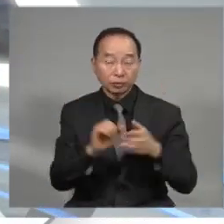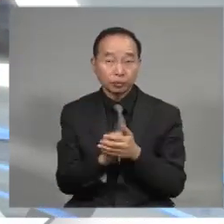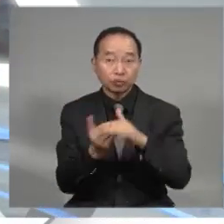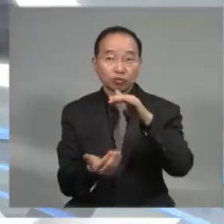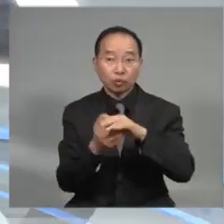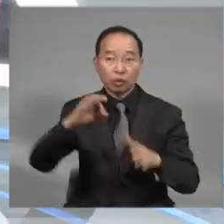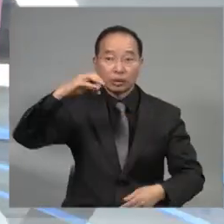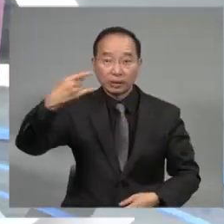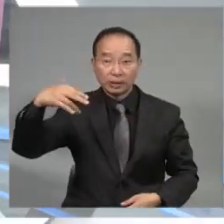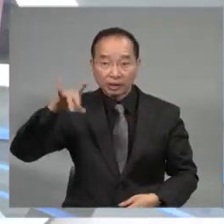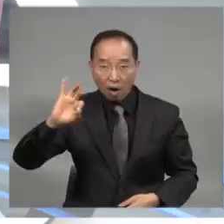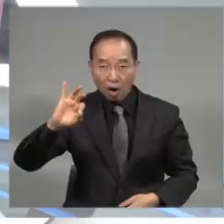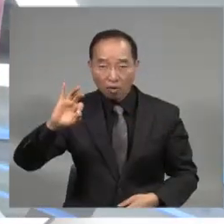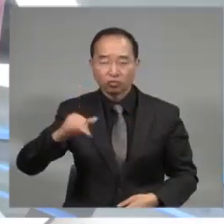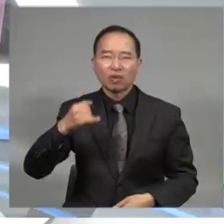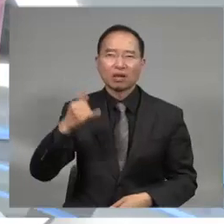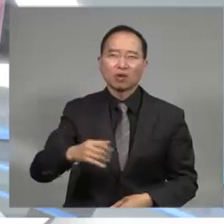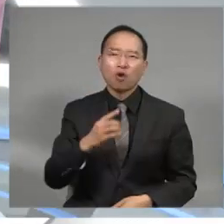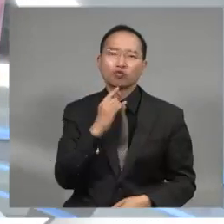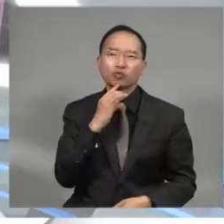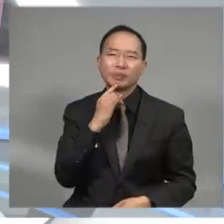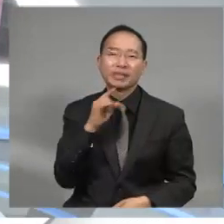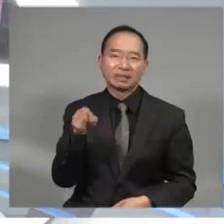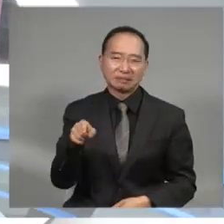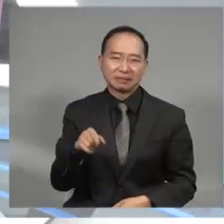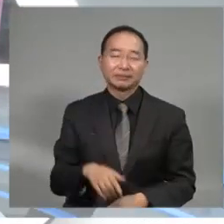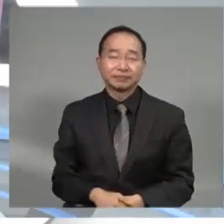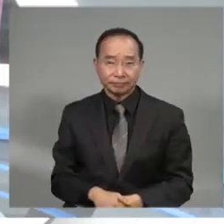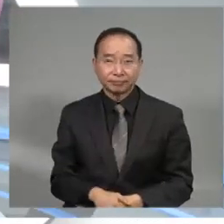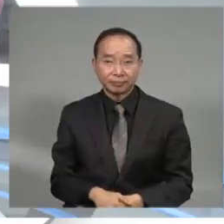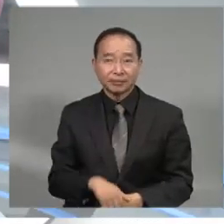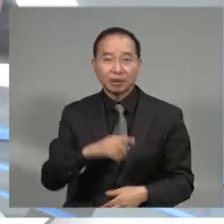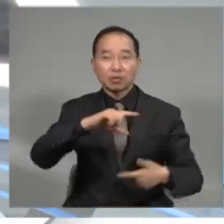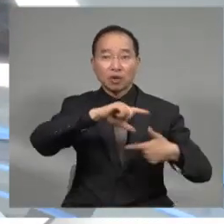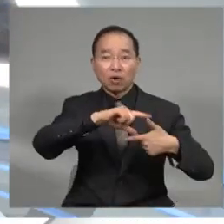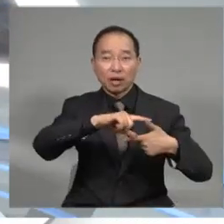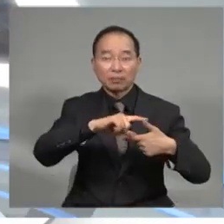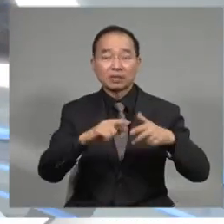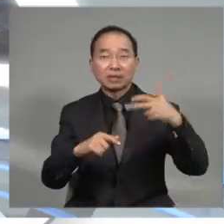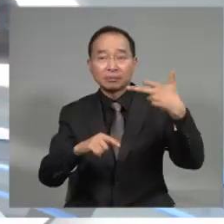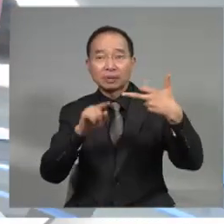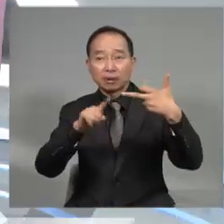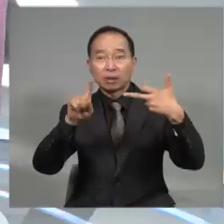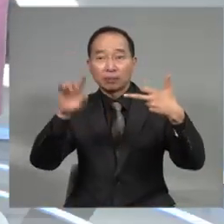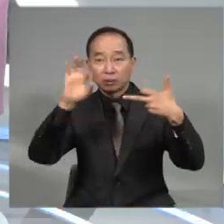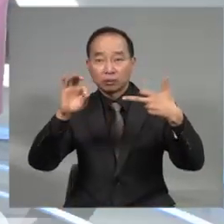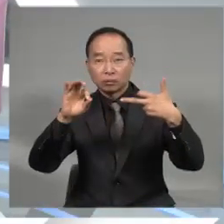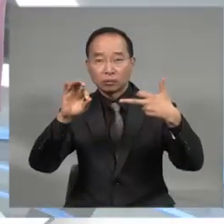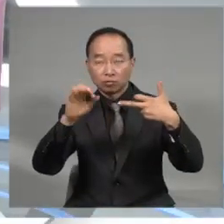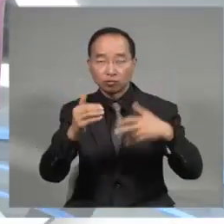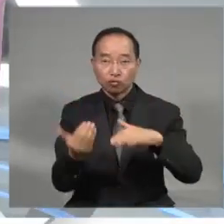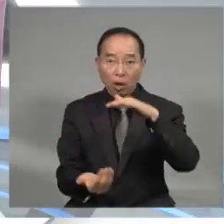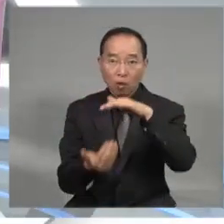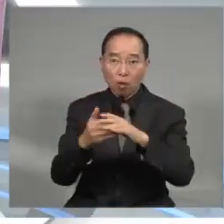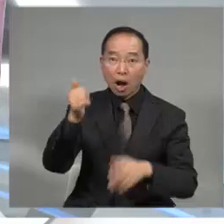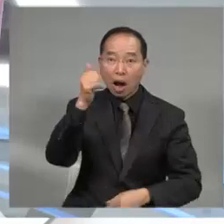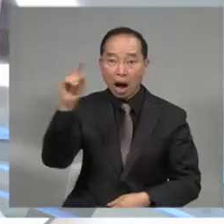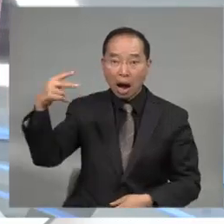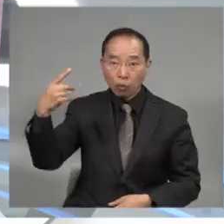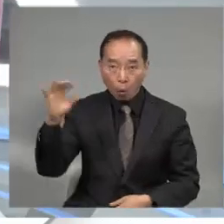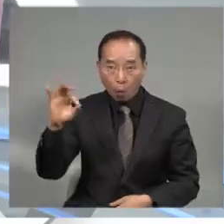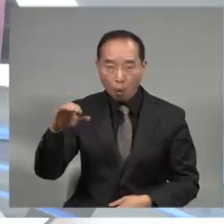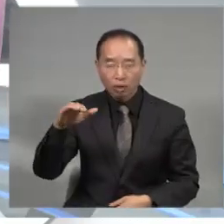의성군, 최저는 구미시로 나왔습니다. 다음 지역 경남입니다. 17.1%. 최고는 하동군, 최저는 양산시로